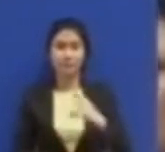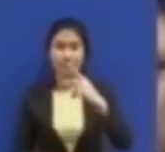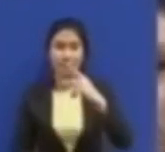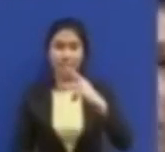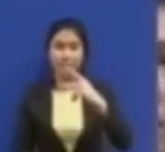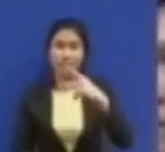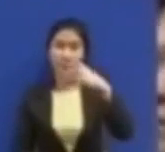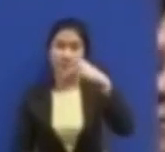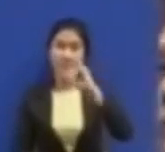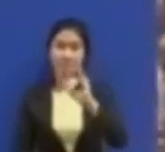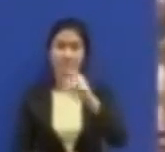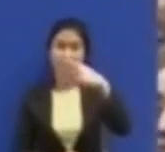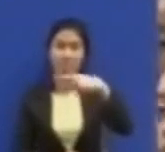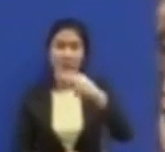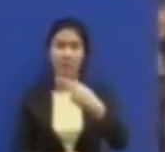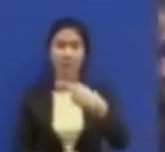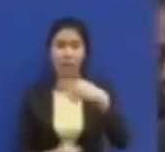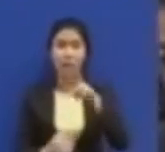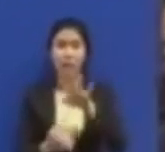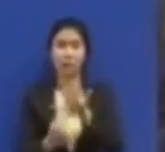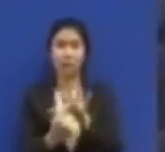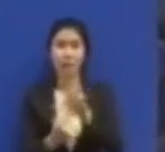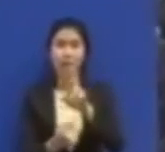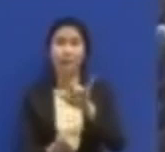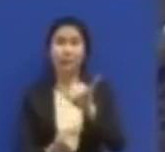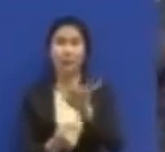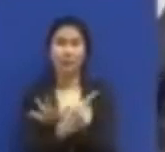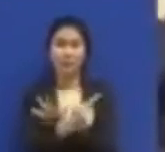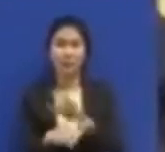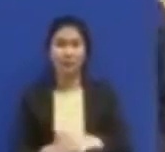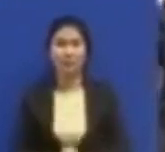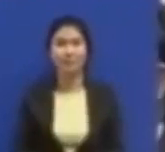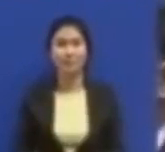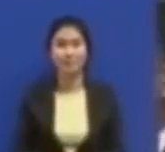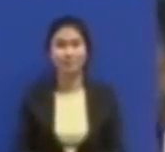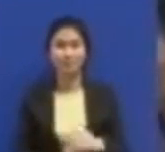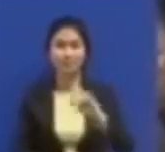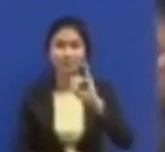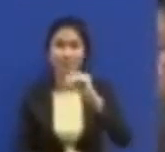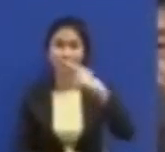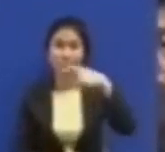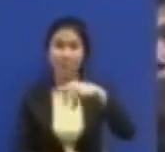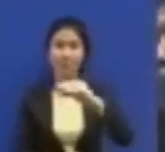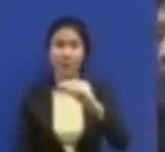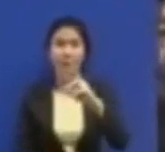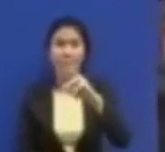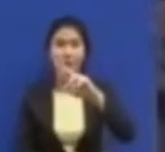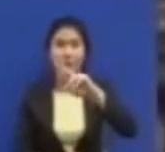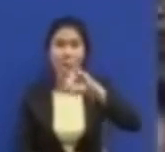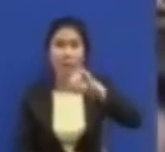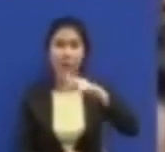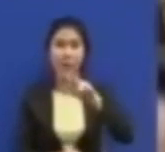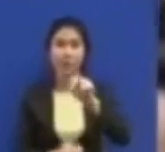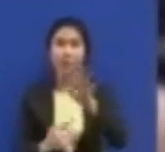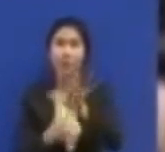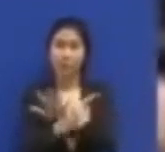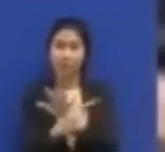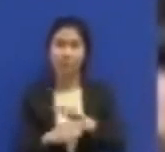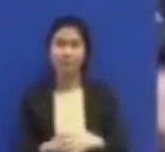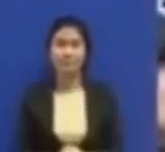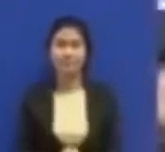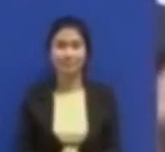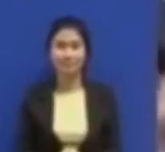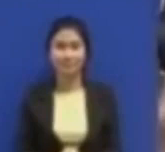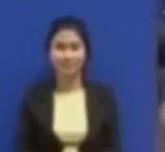ไพฑูรย์หลิมวัฒนา133นายไพโรจน์พ่วงทอง134พล